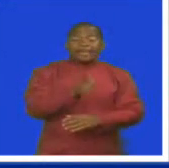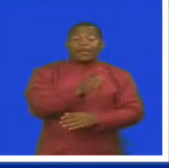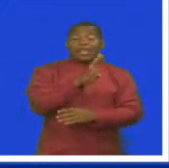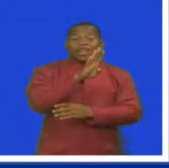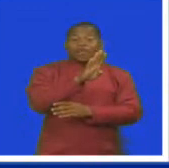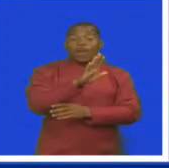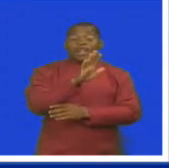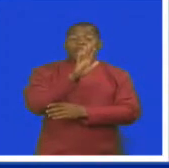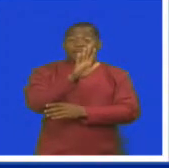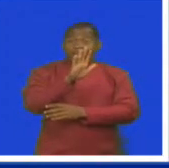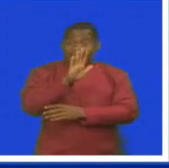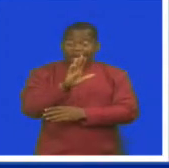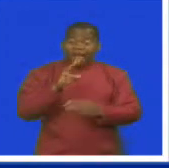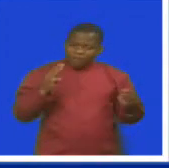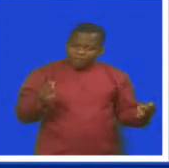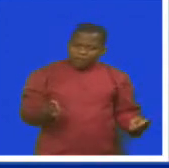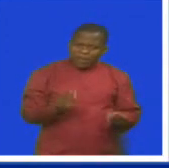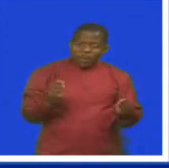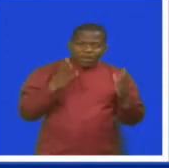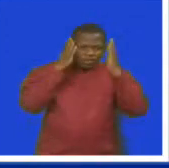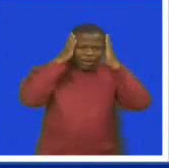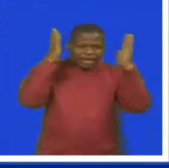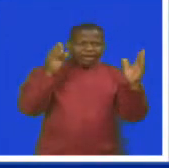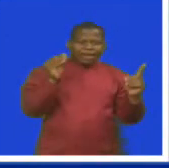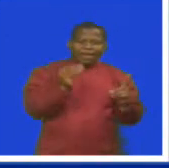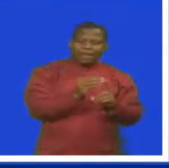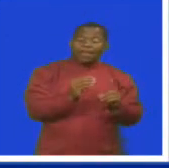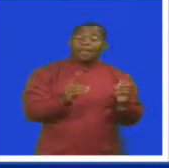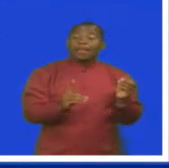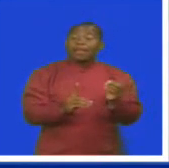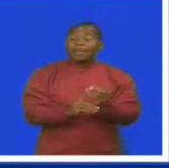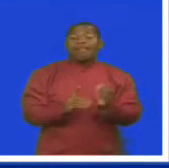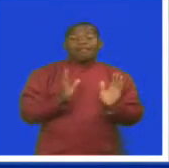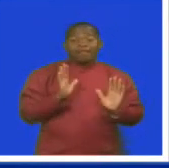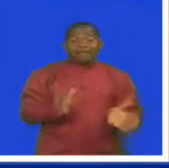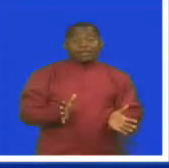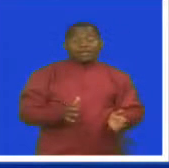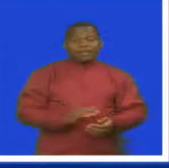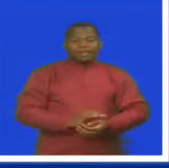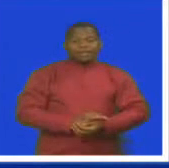angu-6,455. TindzabaEmini ngingilingithini kulo nathemba Shabangu Sembabane.